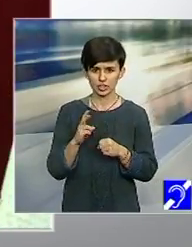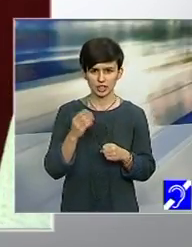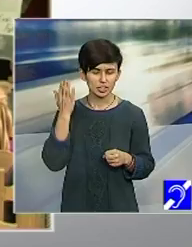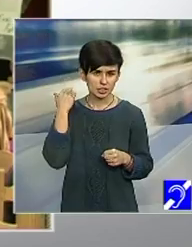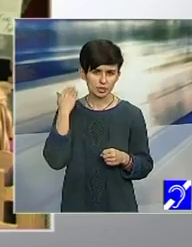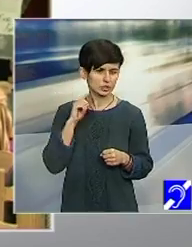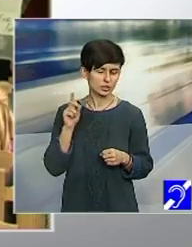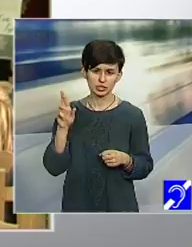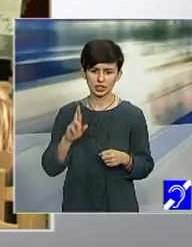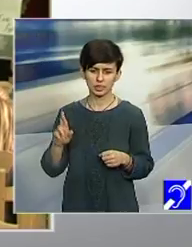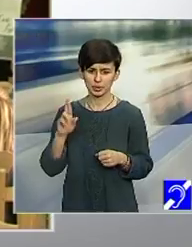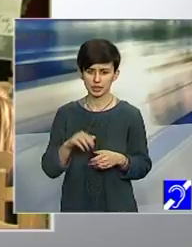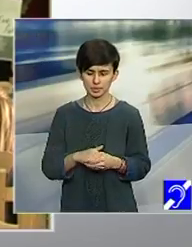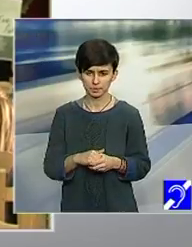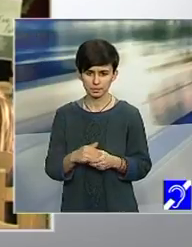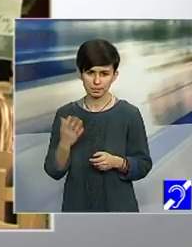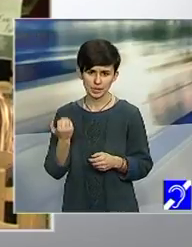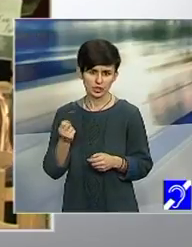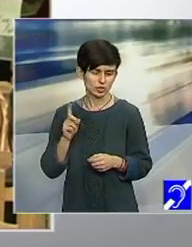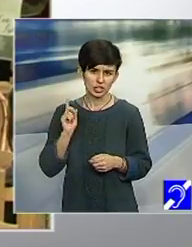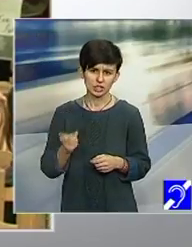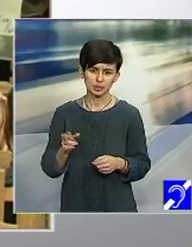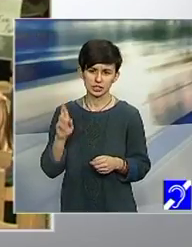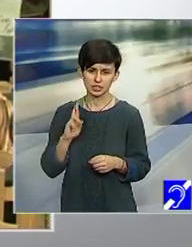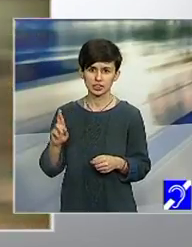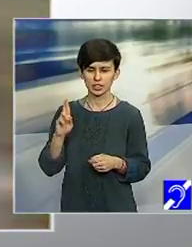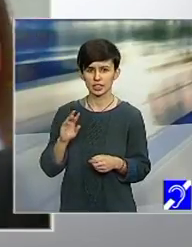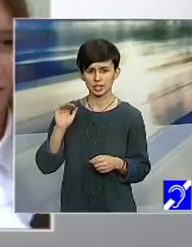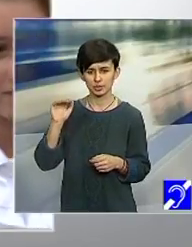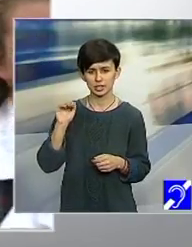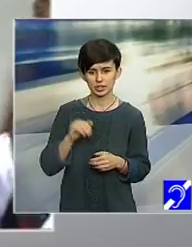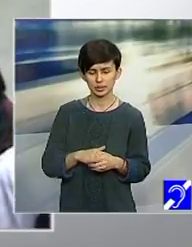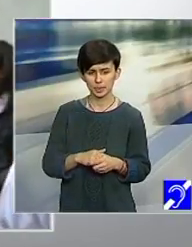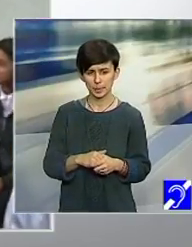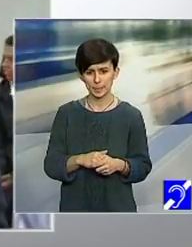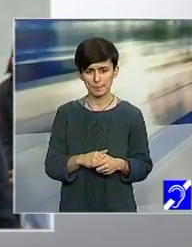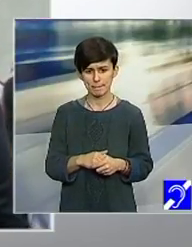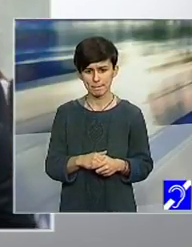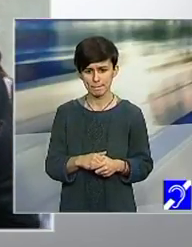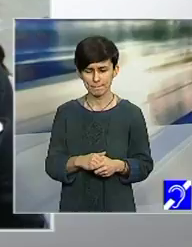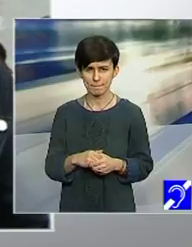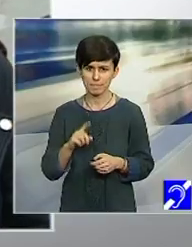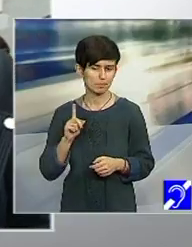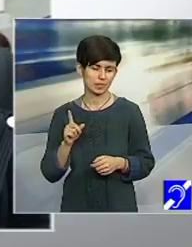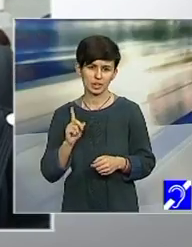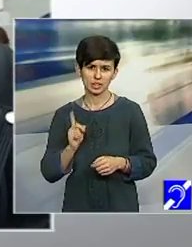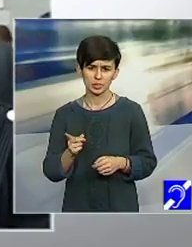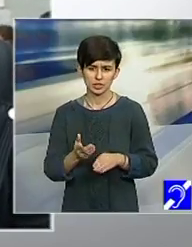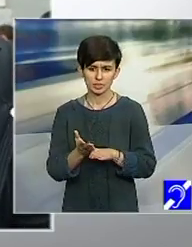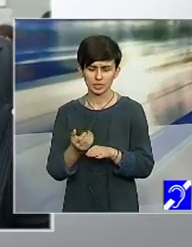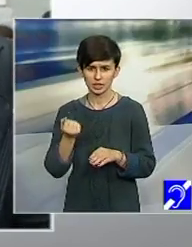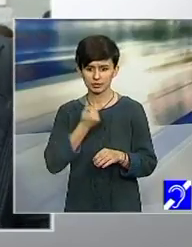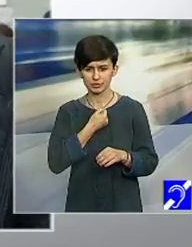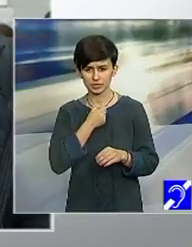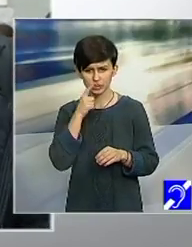să nu se mai repete. Ce n-ar trebui să se repete? Ce n-ar trebui să mai faceți acum? Ca să omorâm oamenii deoarece și ei